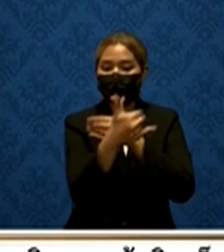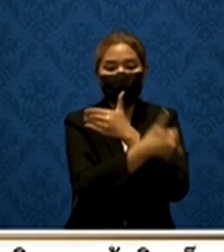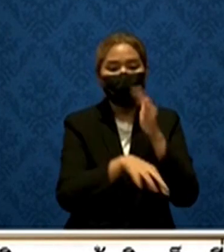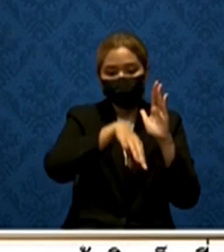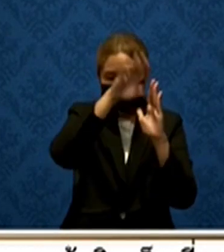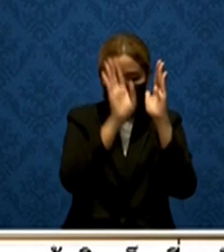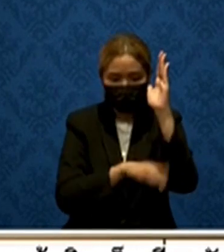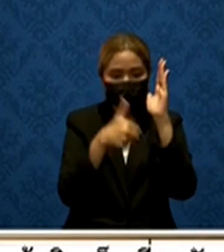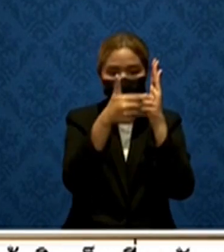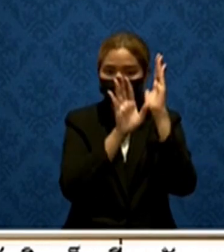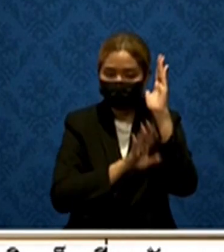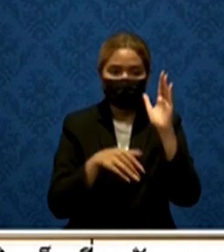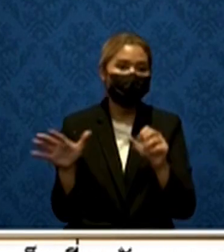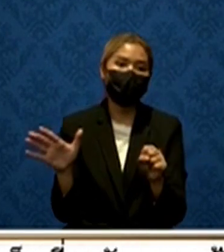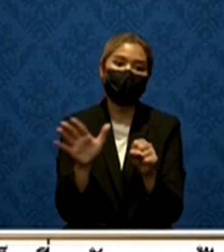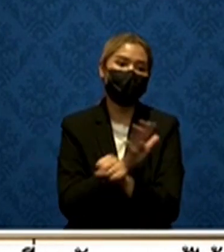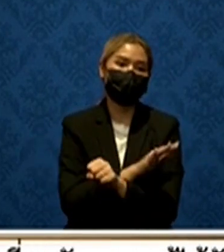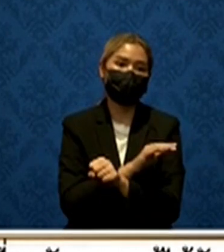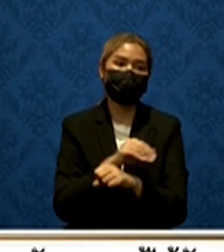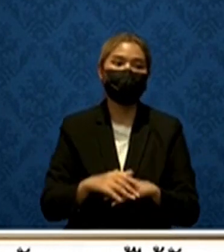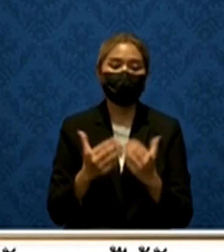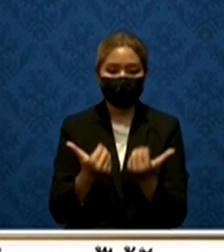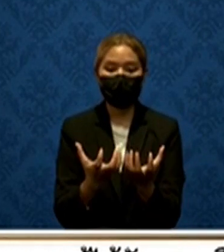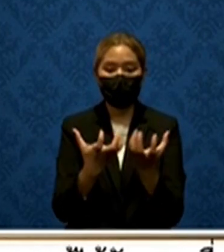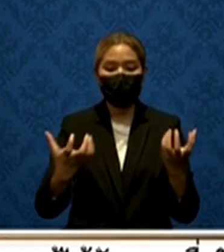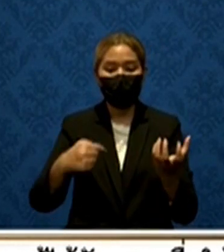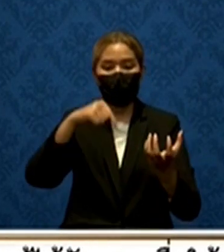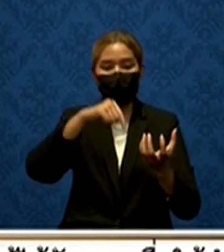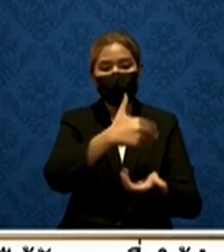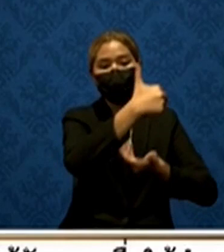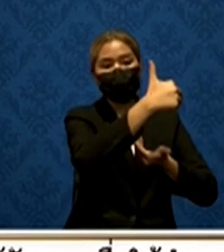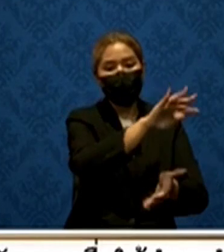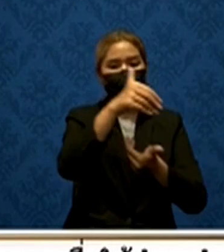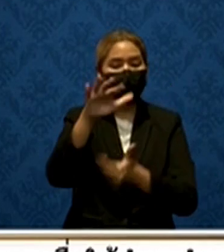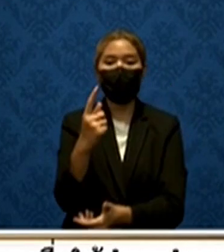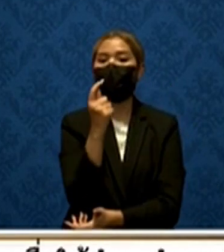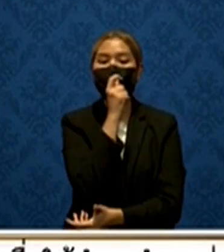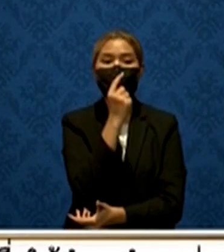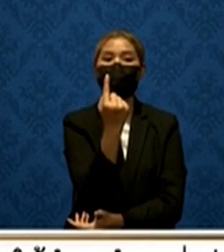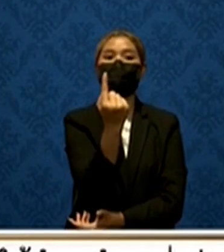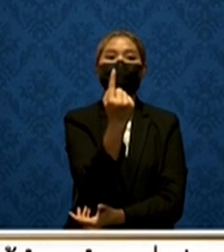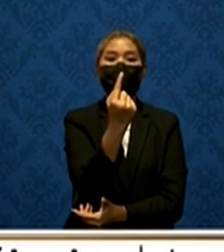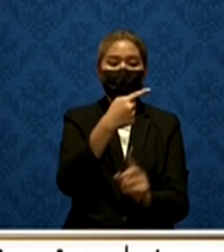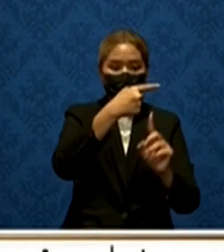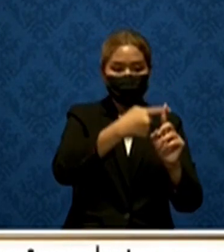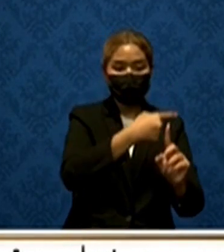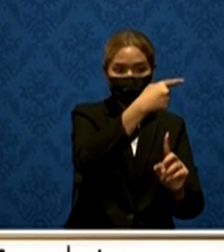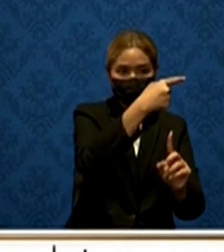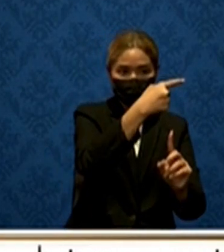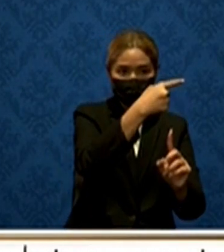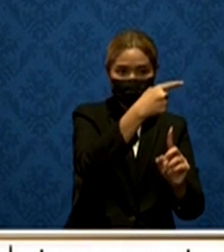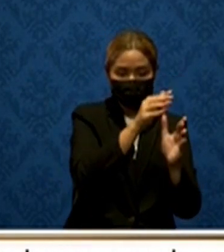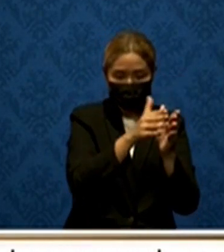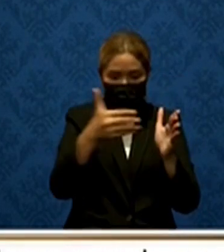อกกลางเพราะฉะนั้นทงหมดนี้จงทำให้มูลค่าการส่ออกเฉพาะอาหารเดือนมกราถึเมษา 65